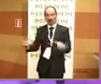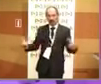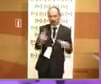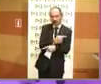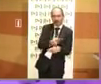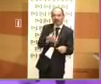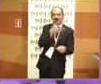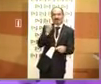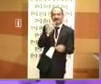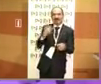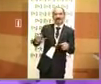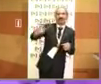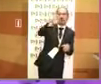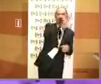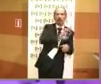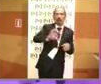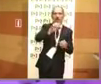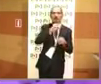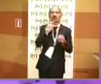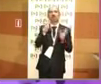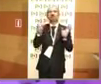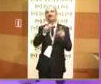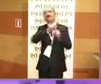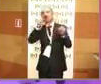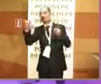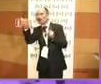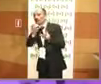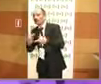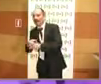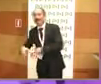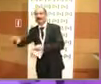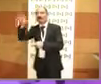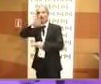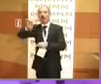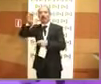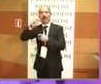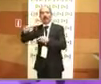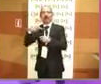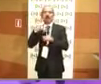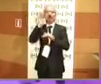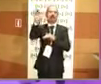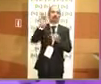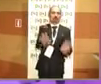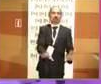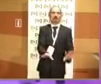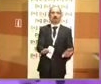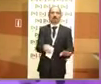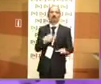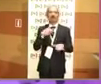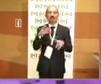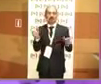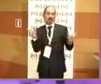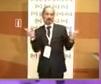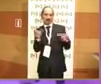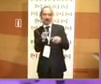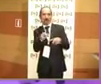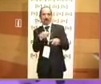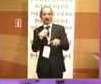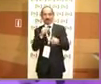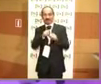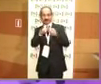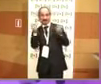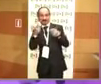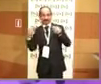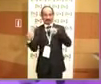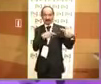Senza Europa nessun paese europeo ha un futuro. Questo nostro governo si è incamminato sulla linea dello scasso, della provocazione.